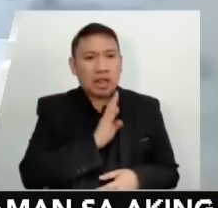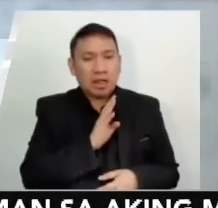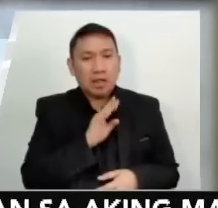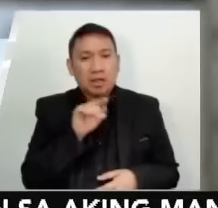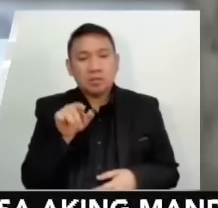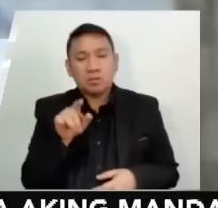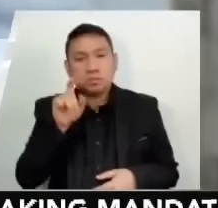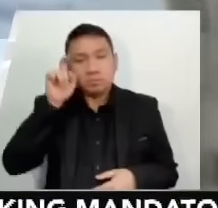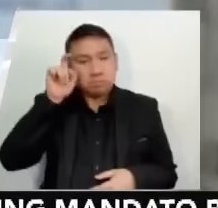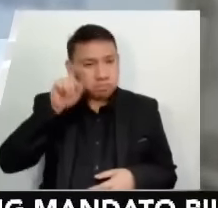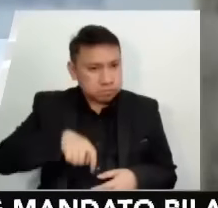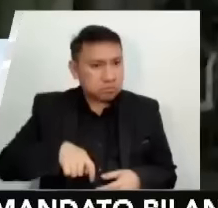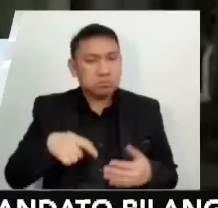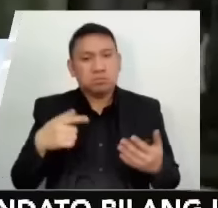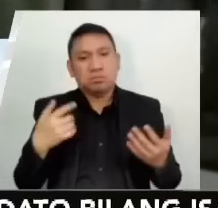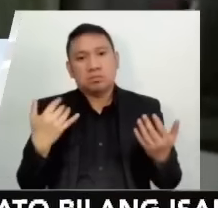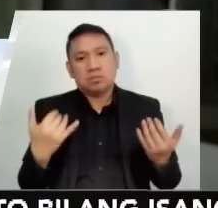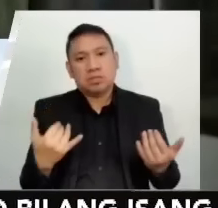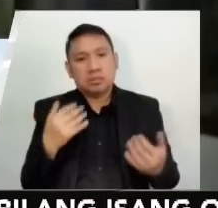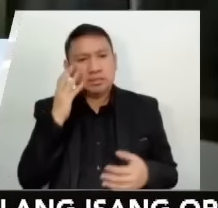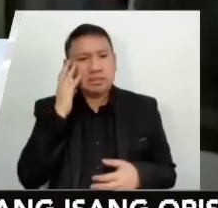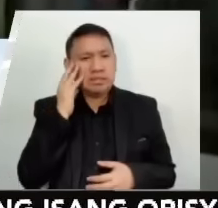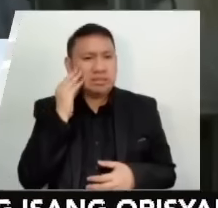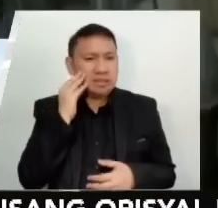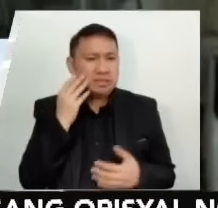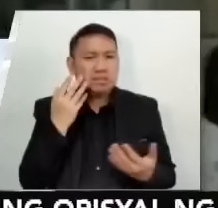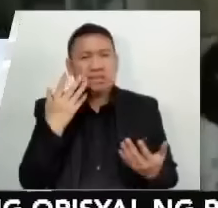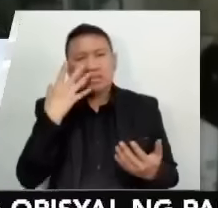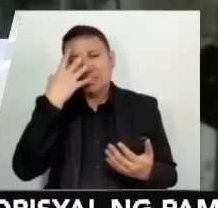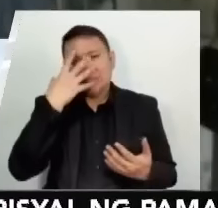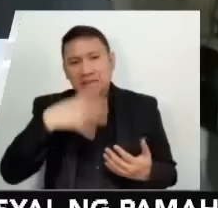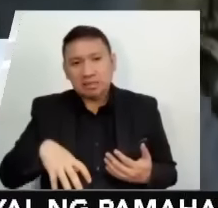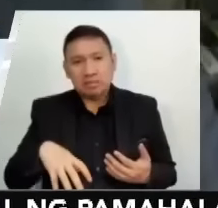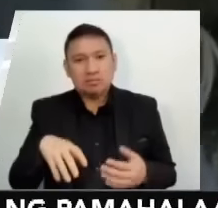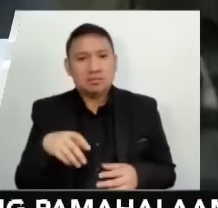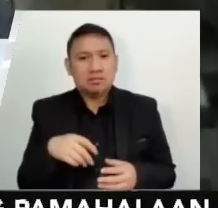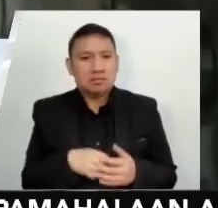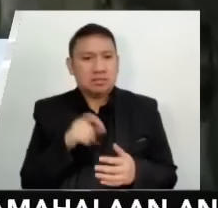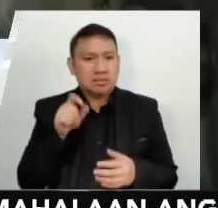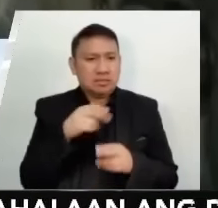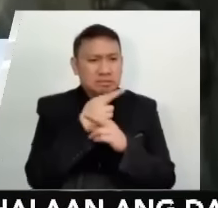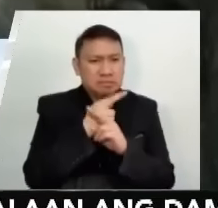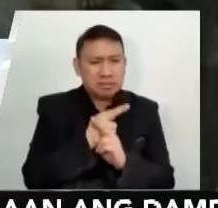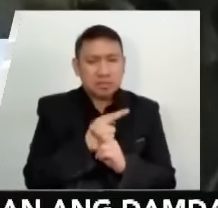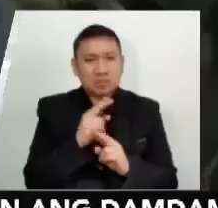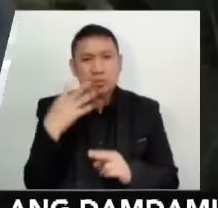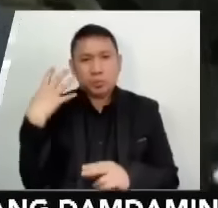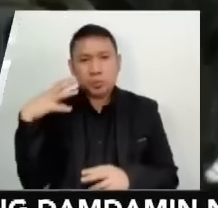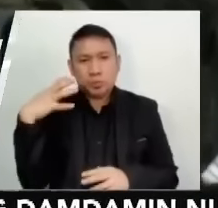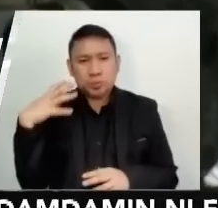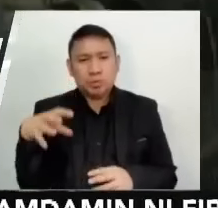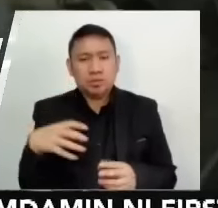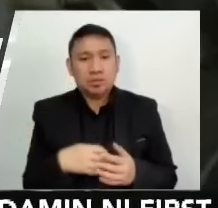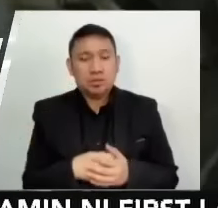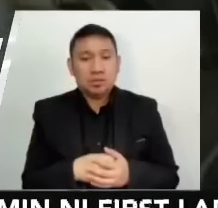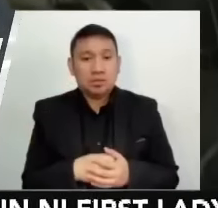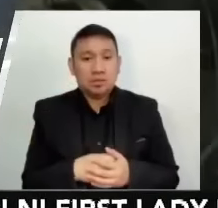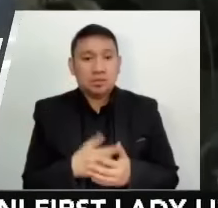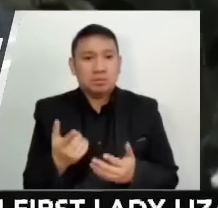kailangan nila ngayong danas ang nakapapasong init ng panahon Sira po eh bakit masira Eh siguro overuse